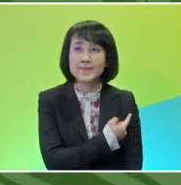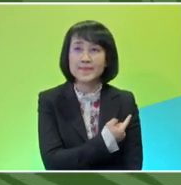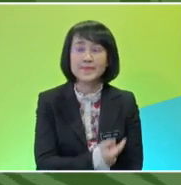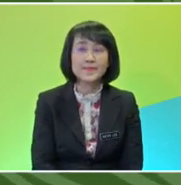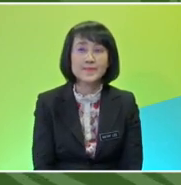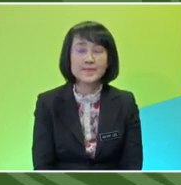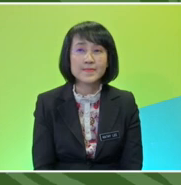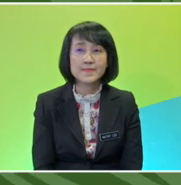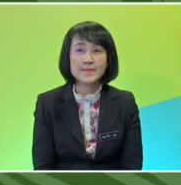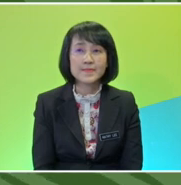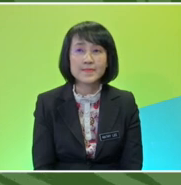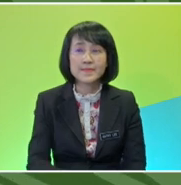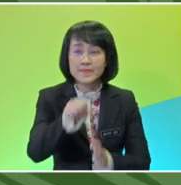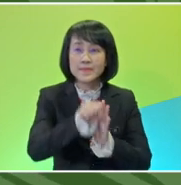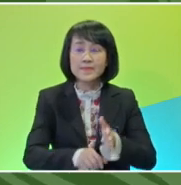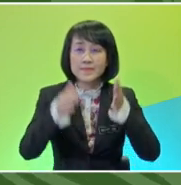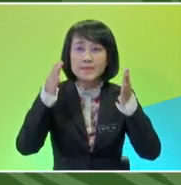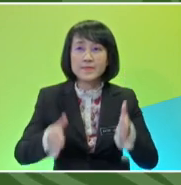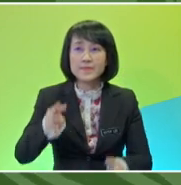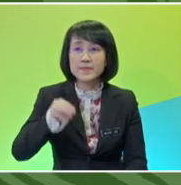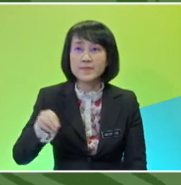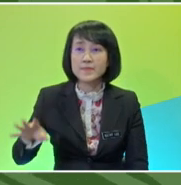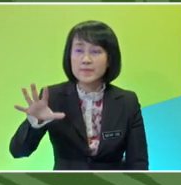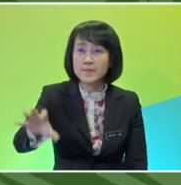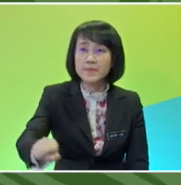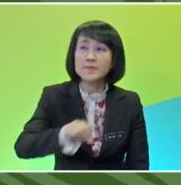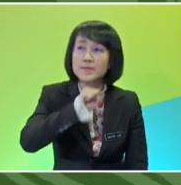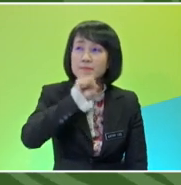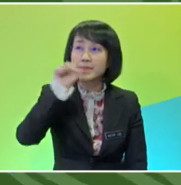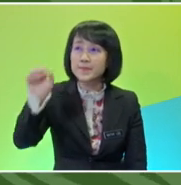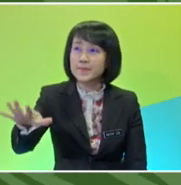seorang murid sedang mengutip sampah